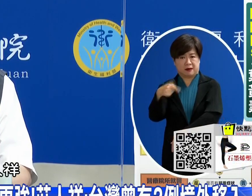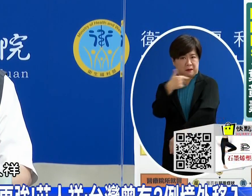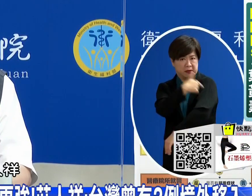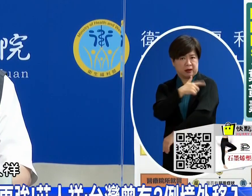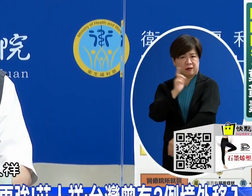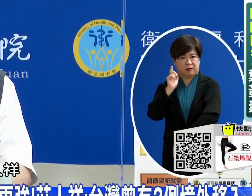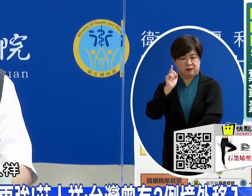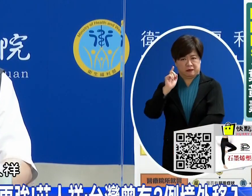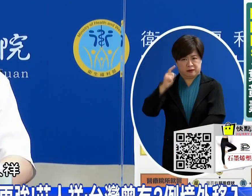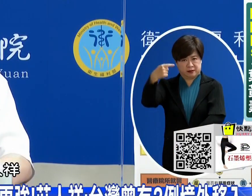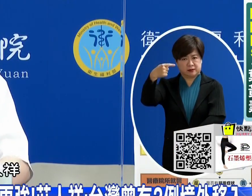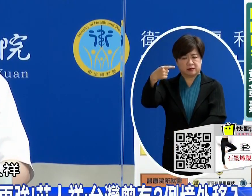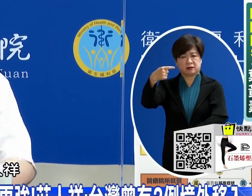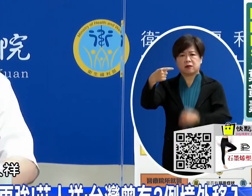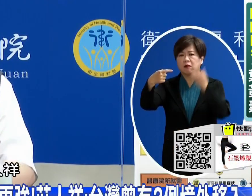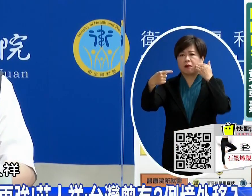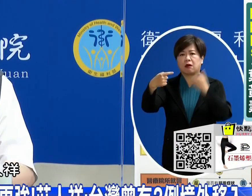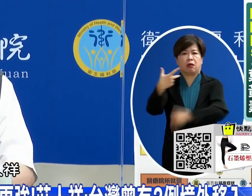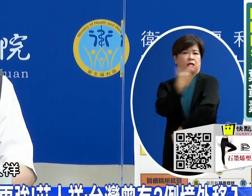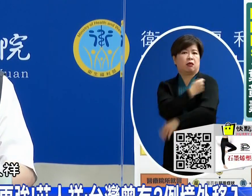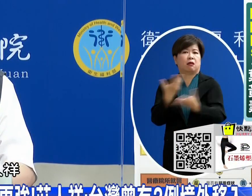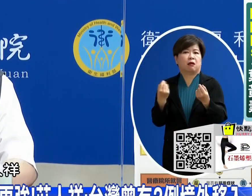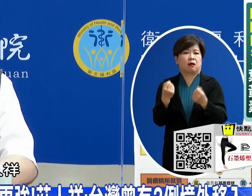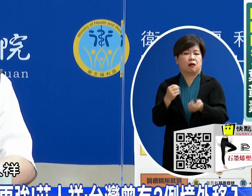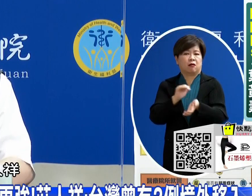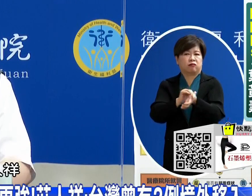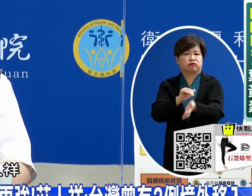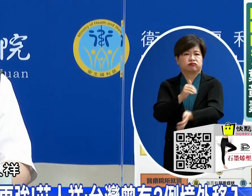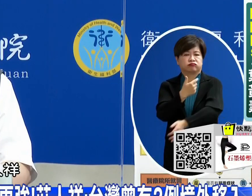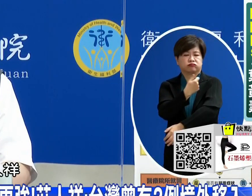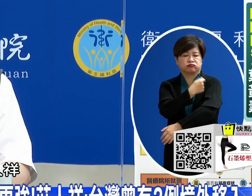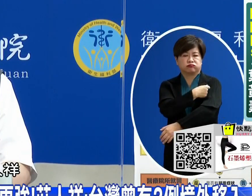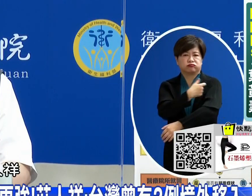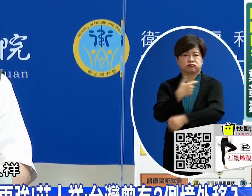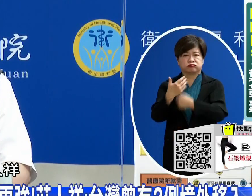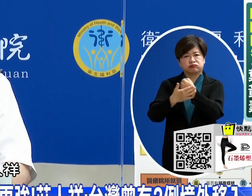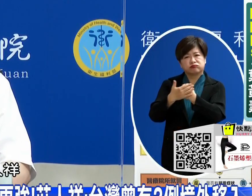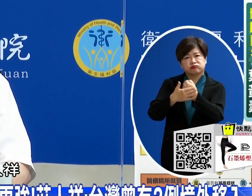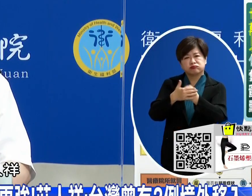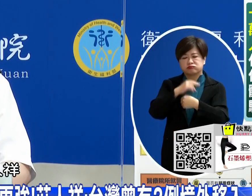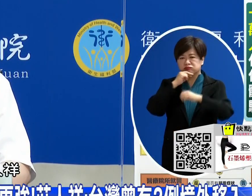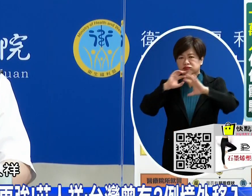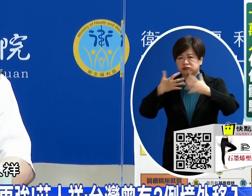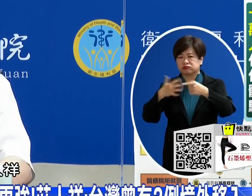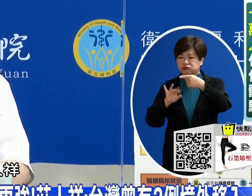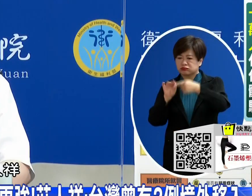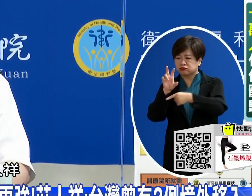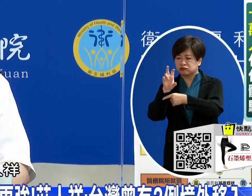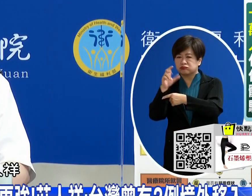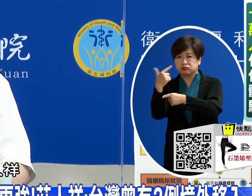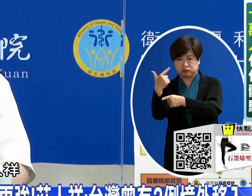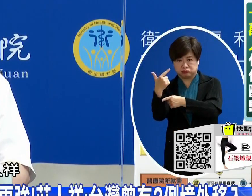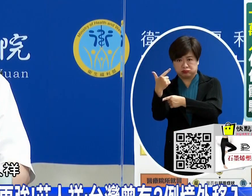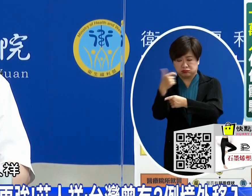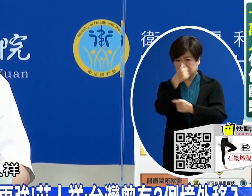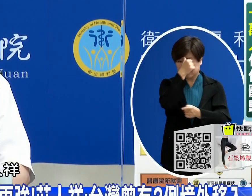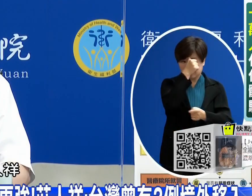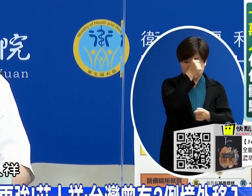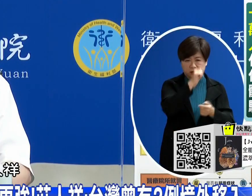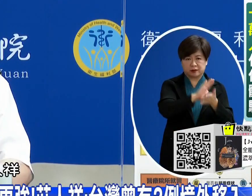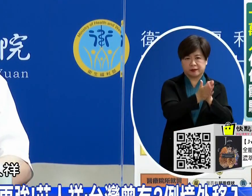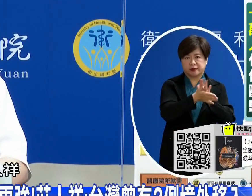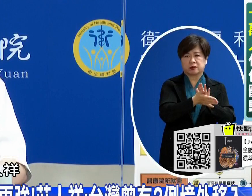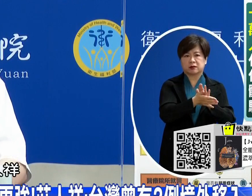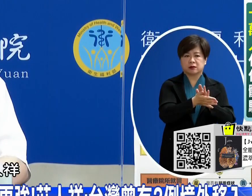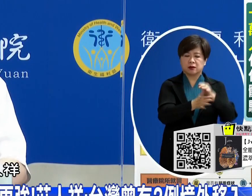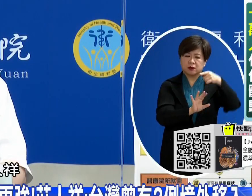于没有打的话，它的住院保护力会有英国变异株有76%，那印度变异株